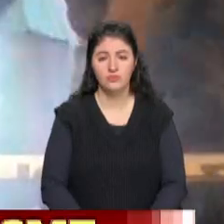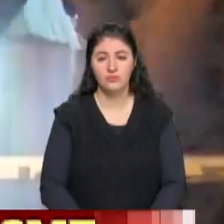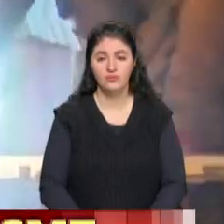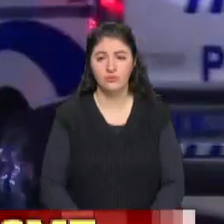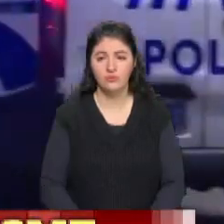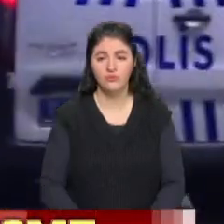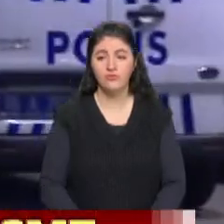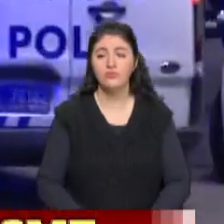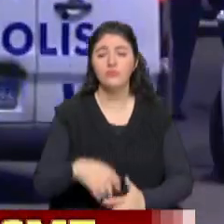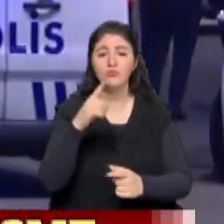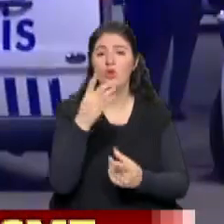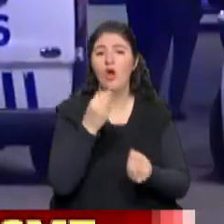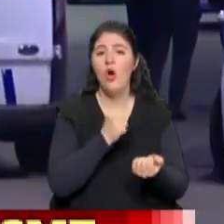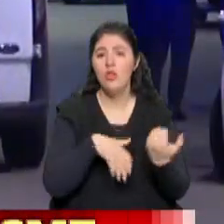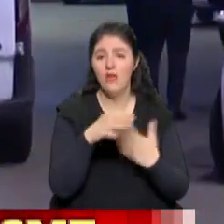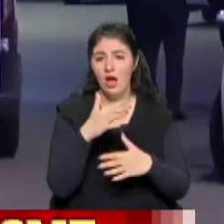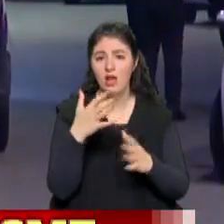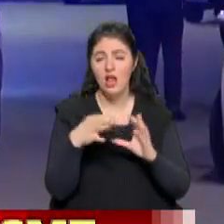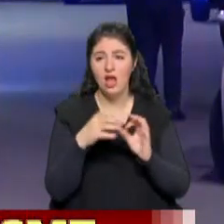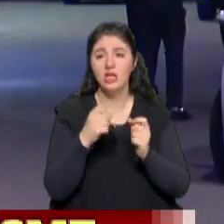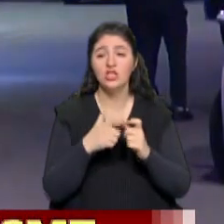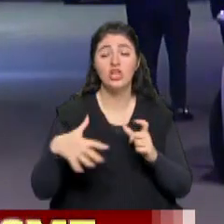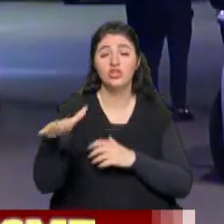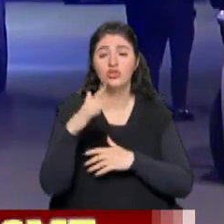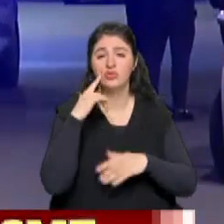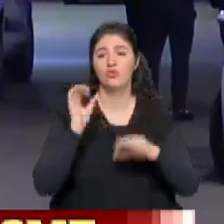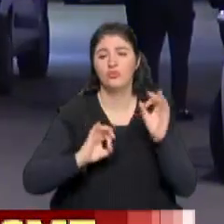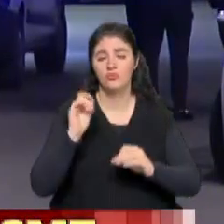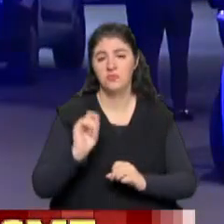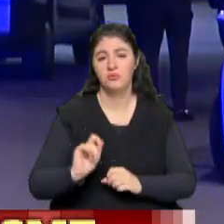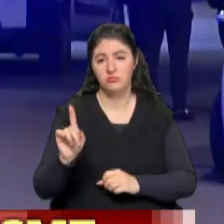alındı yaşanan olayla ilgili geniş çaplı soruşturma